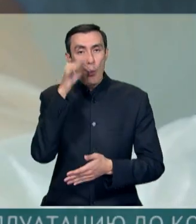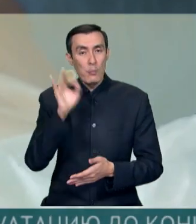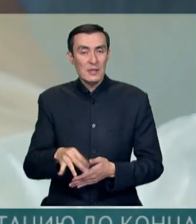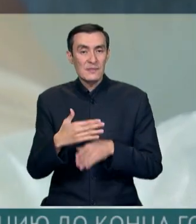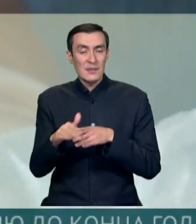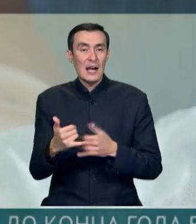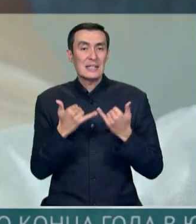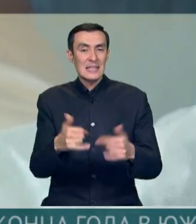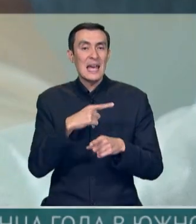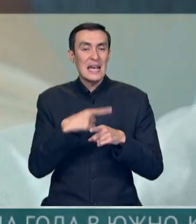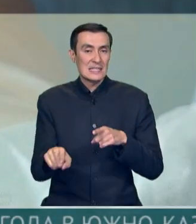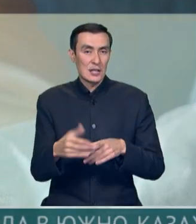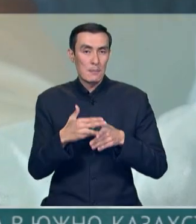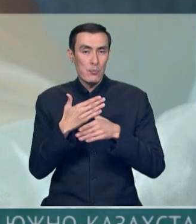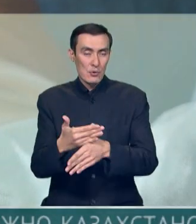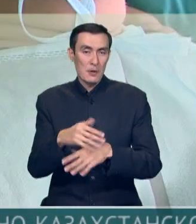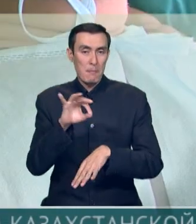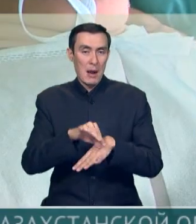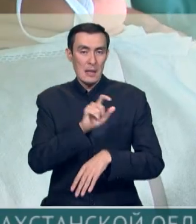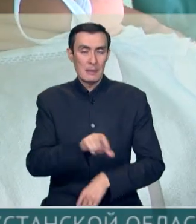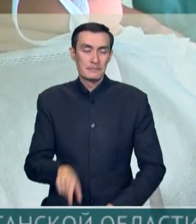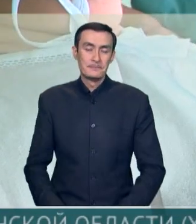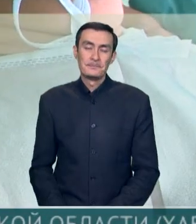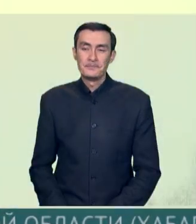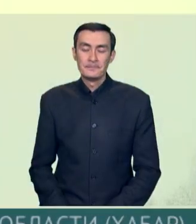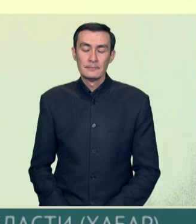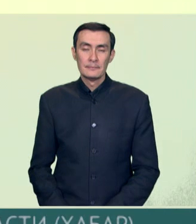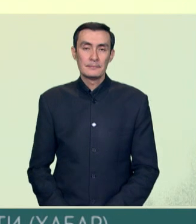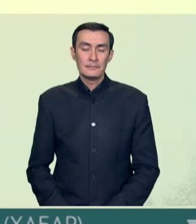сфере оказания экстренной помощи больным.